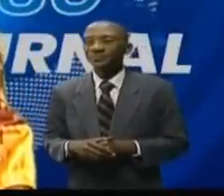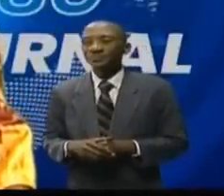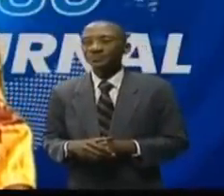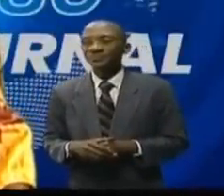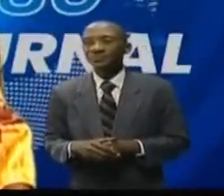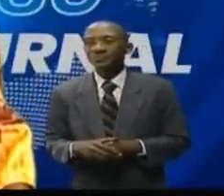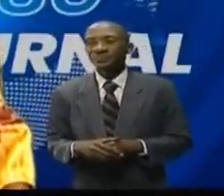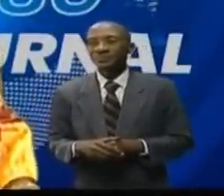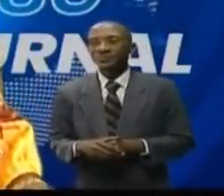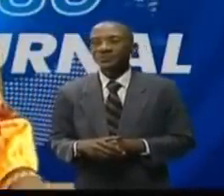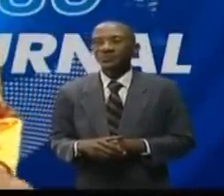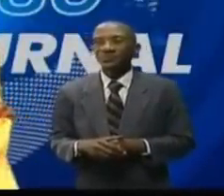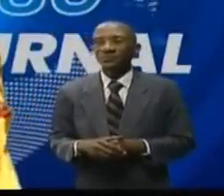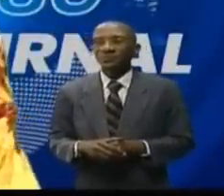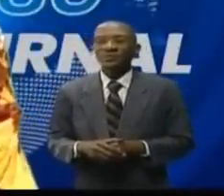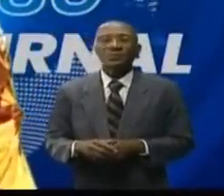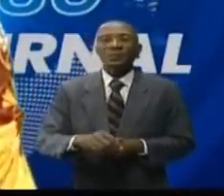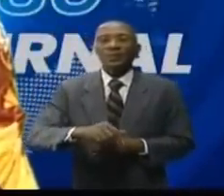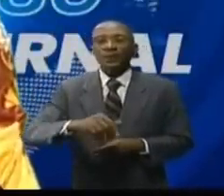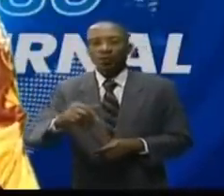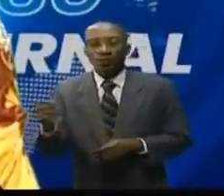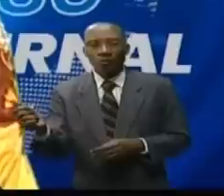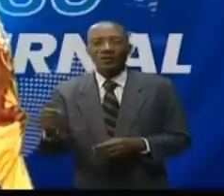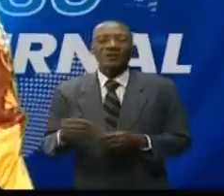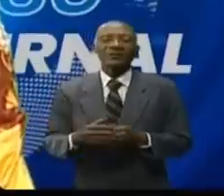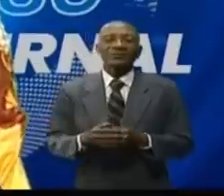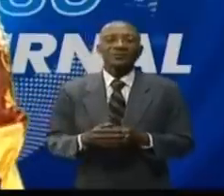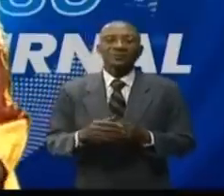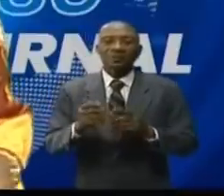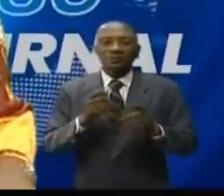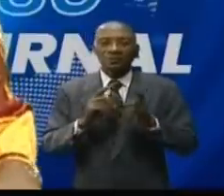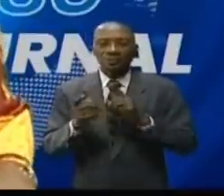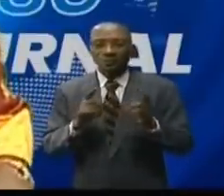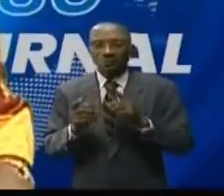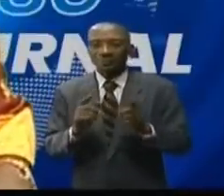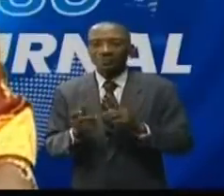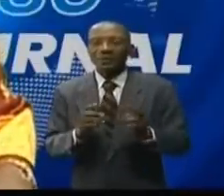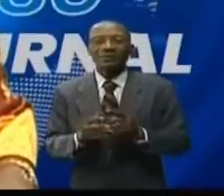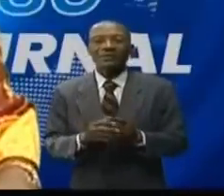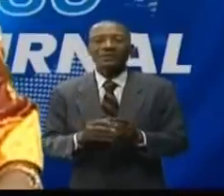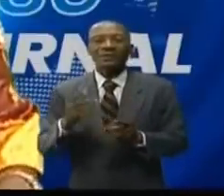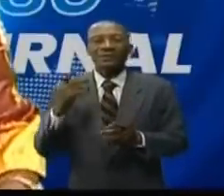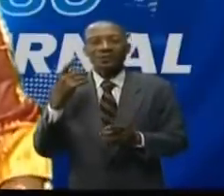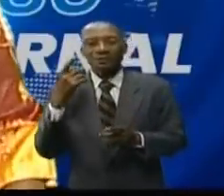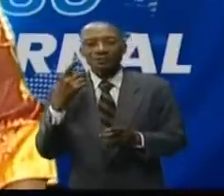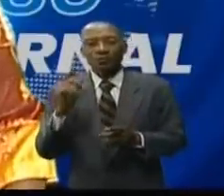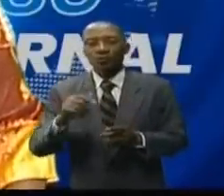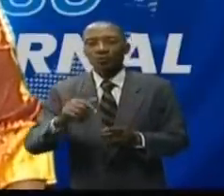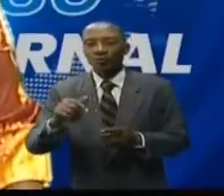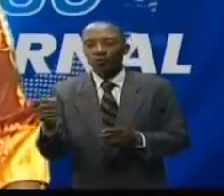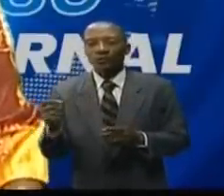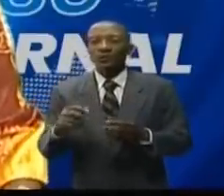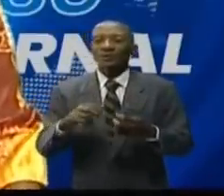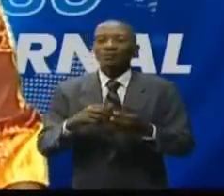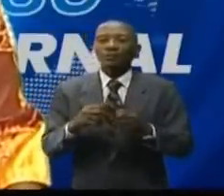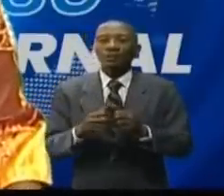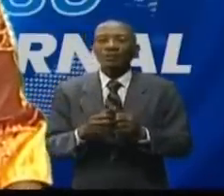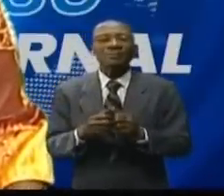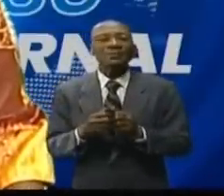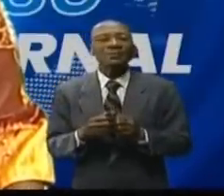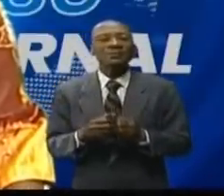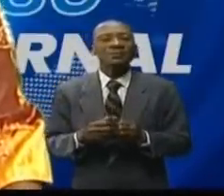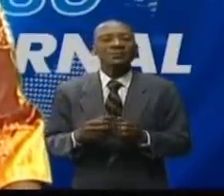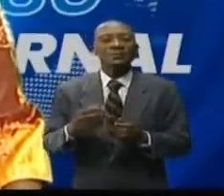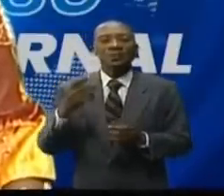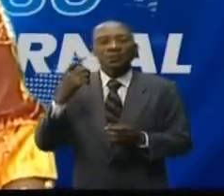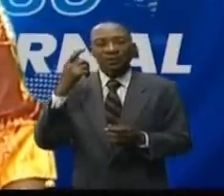quartier Kimwenza sont sous menace et têtes d'érosion. Ses habitants tentent en tout cas, avec les moyens de bord, de stopper la progression de cette érosion.